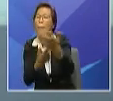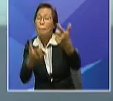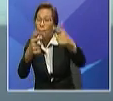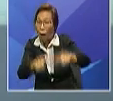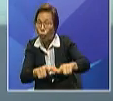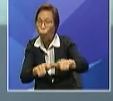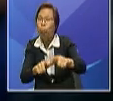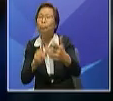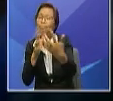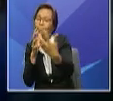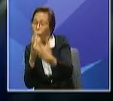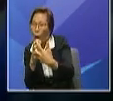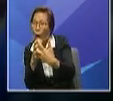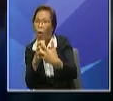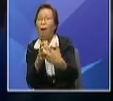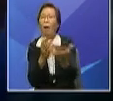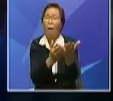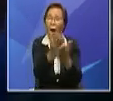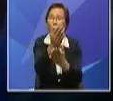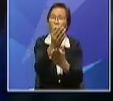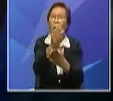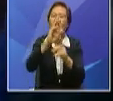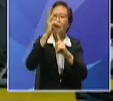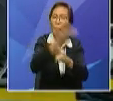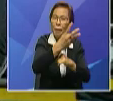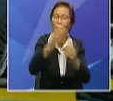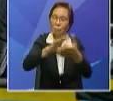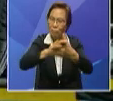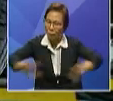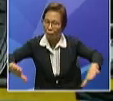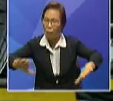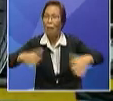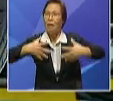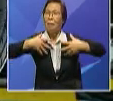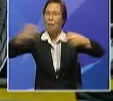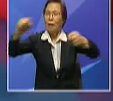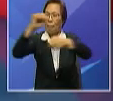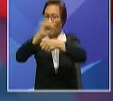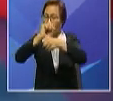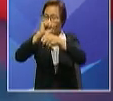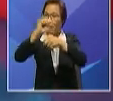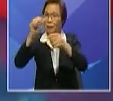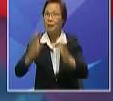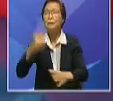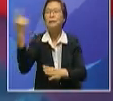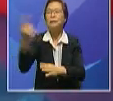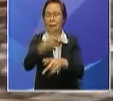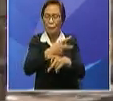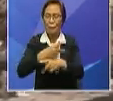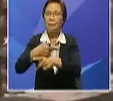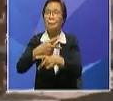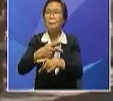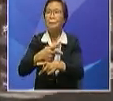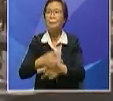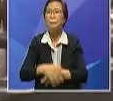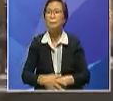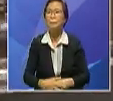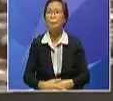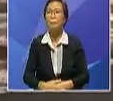dalam memberi jaminan Hak kebajikan keselamatan dan kesehatan pekerja sensasi dilindungi